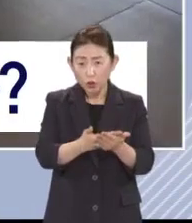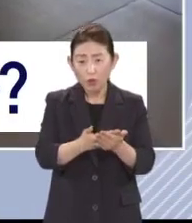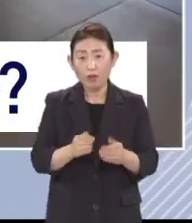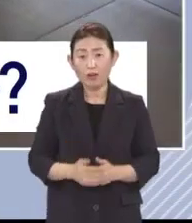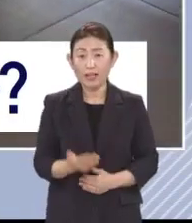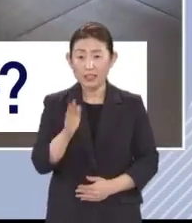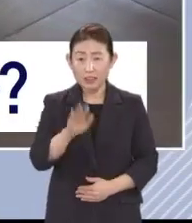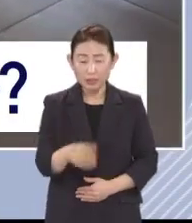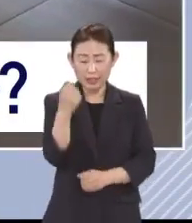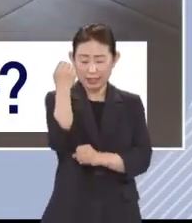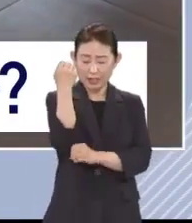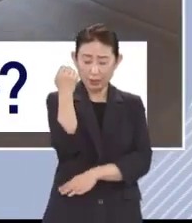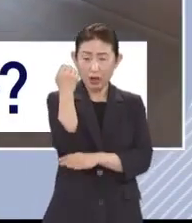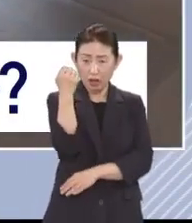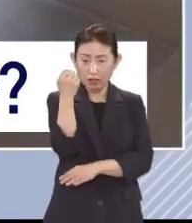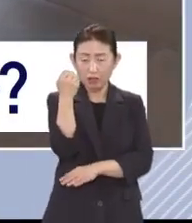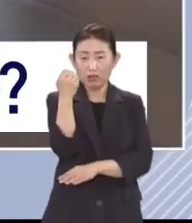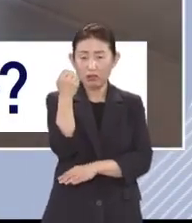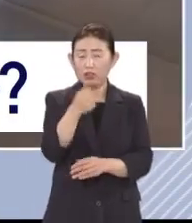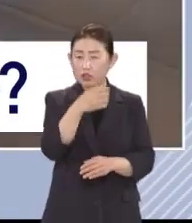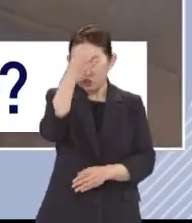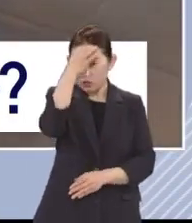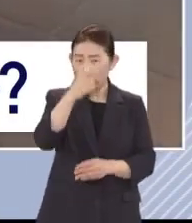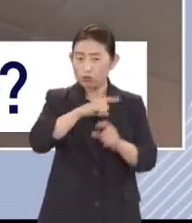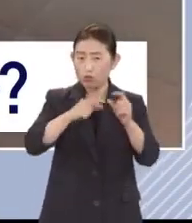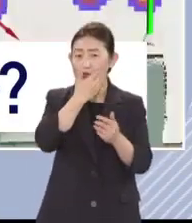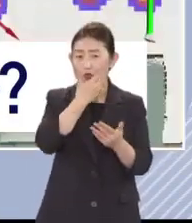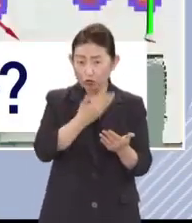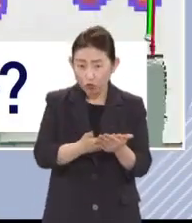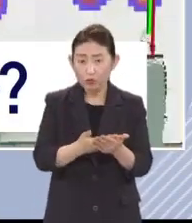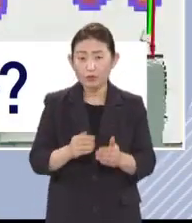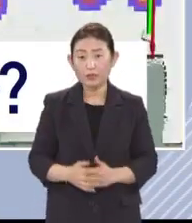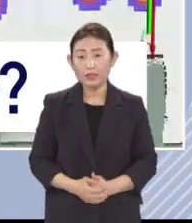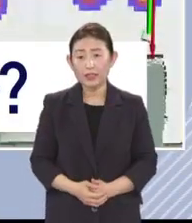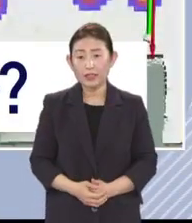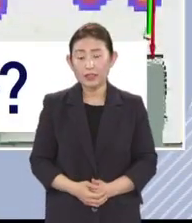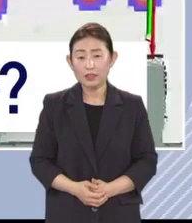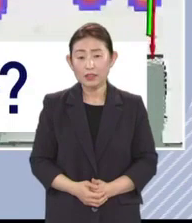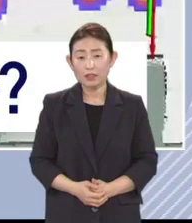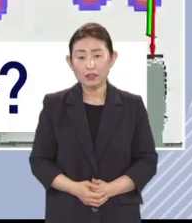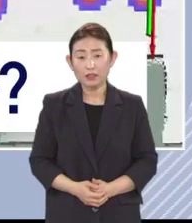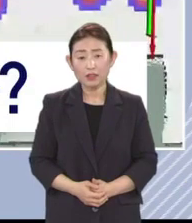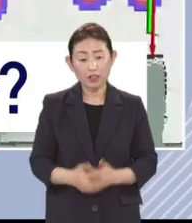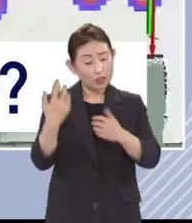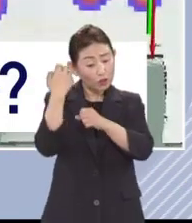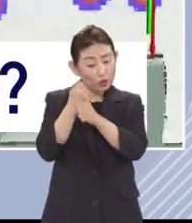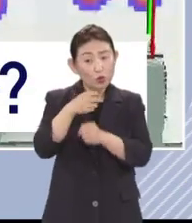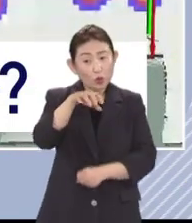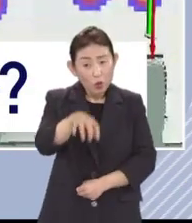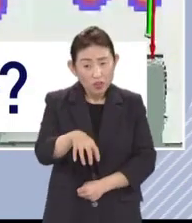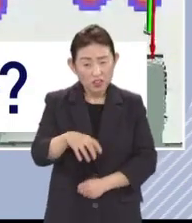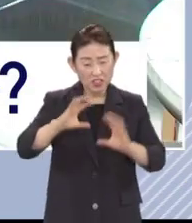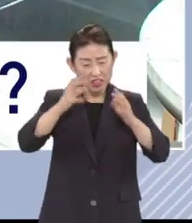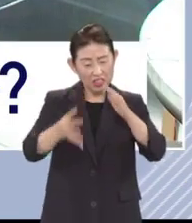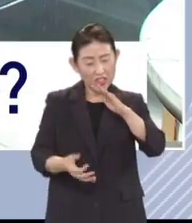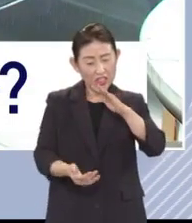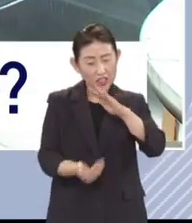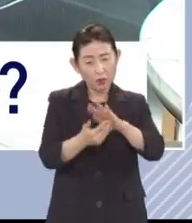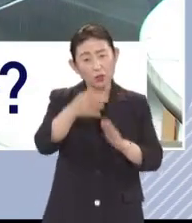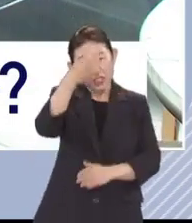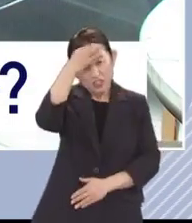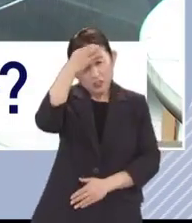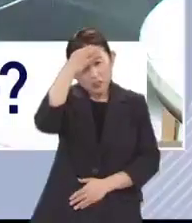기술만큼 기반 기술의 역할도 더욱 중요해지고 있기 때문에 저희 기계연구원에서도 세계 최고 기술도